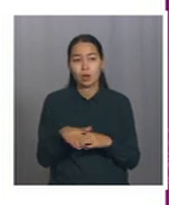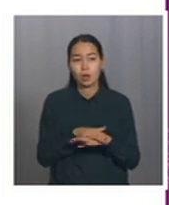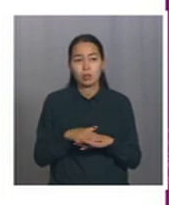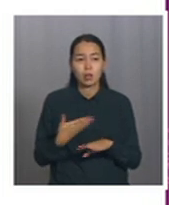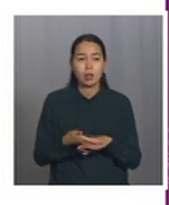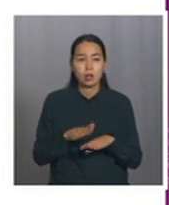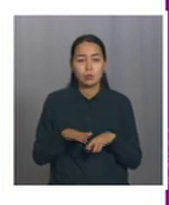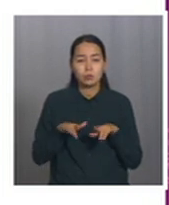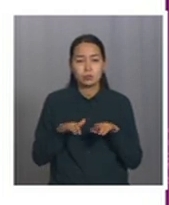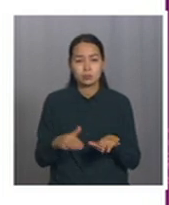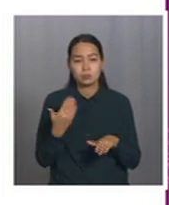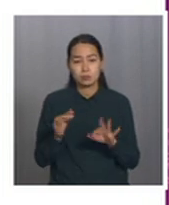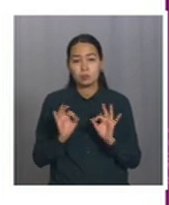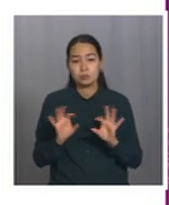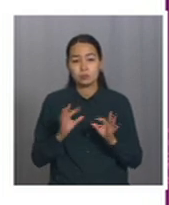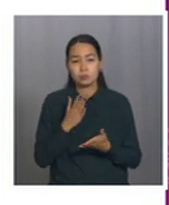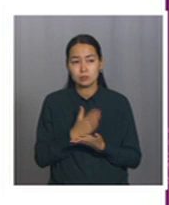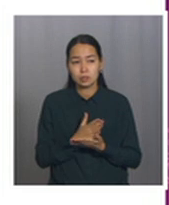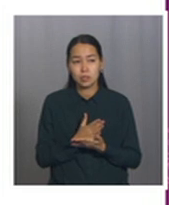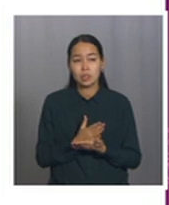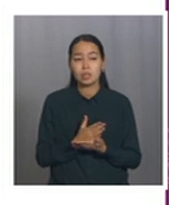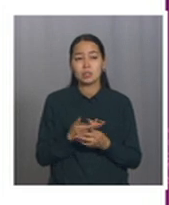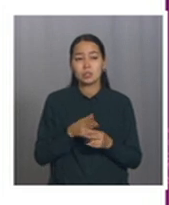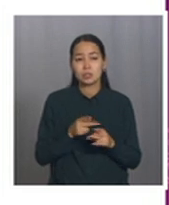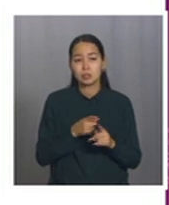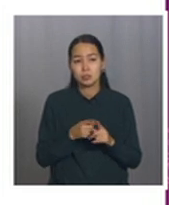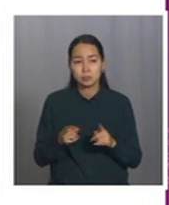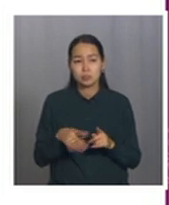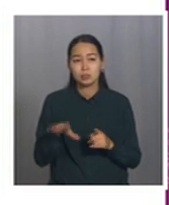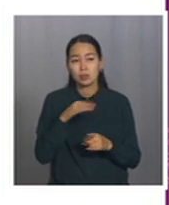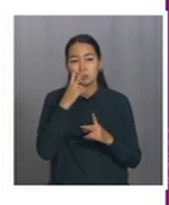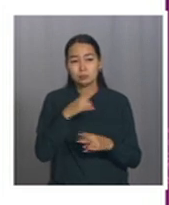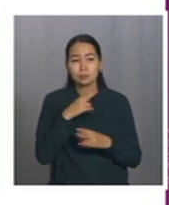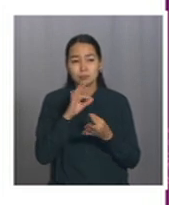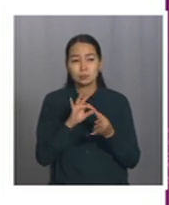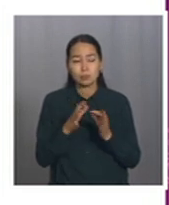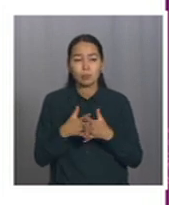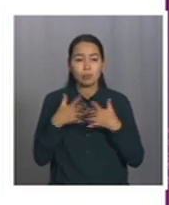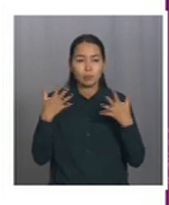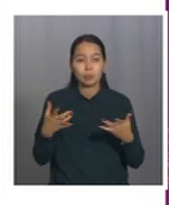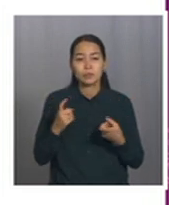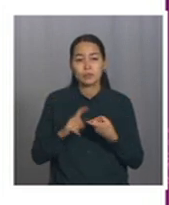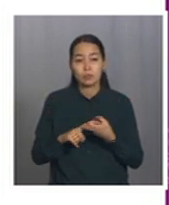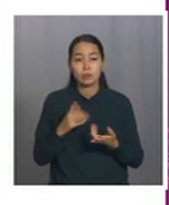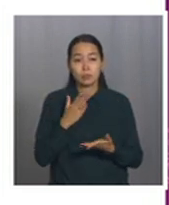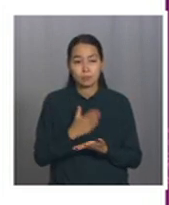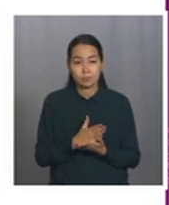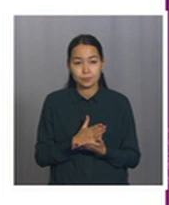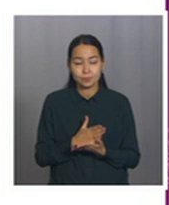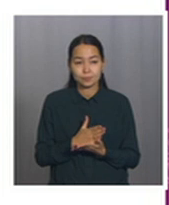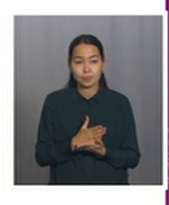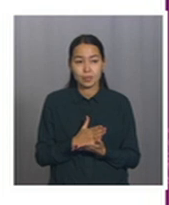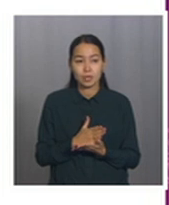тіршілігін сипаттайды. Дегенмен де, зер салып қарайтын болсақ, үлкен байланыс бар.